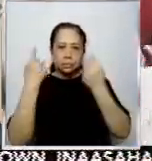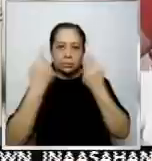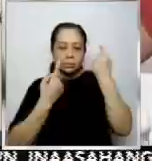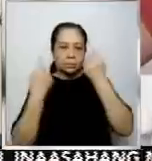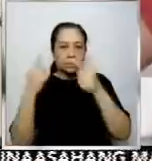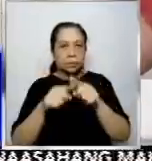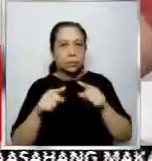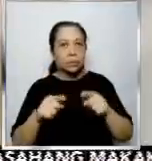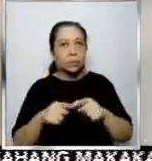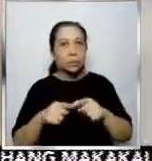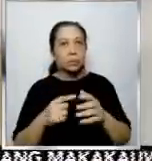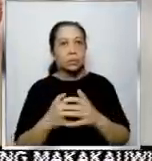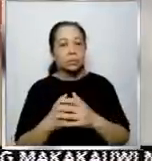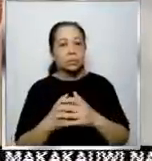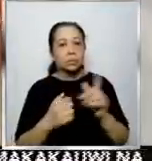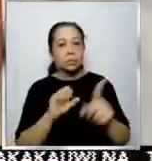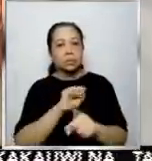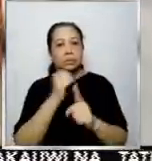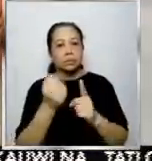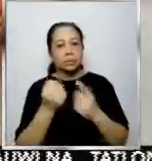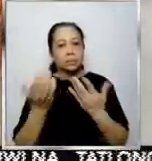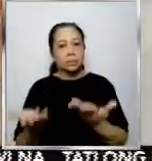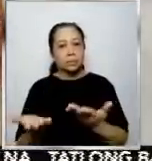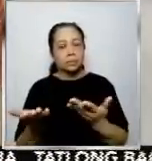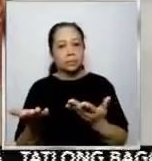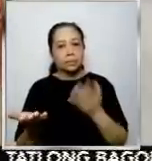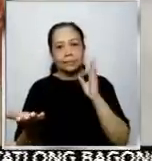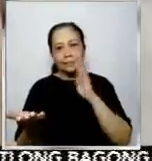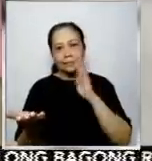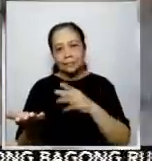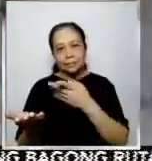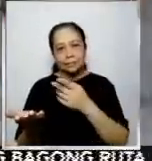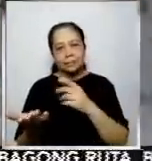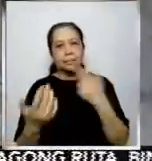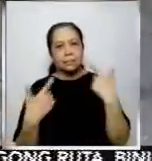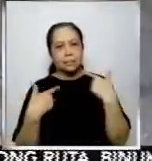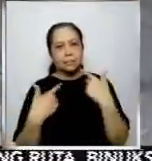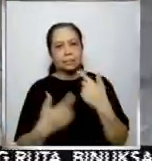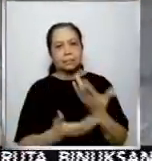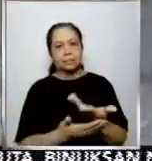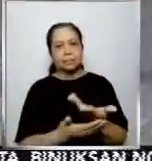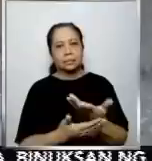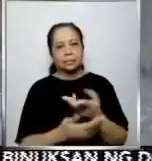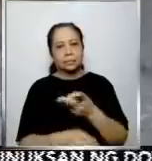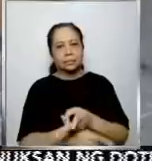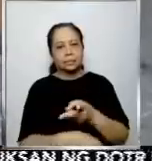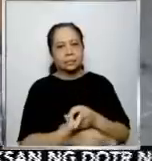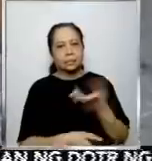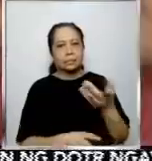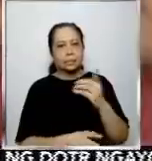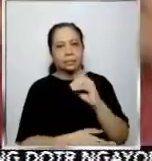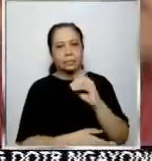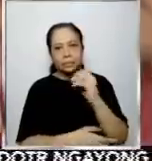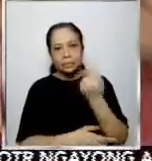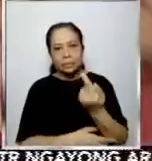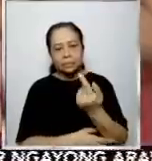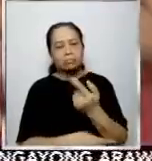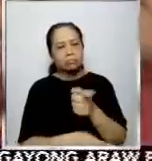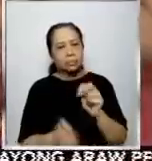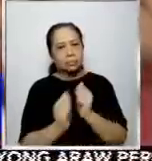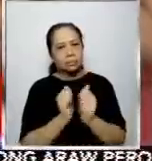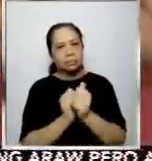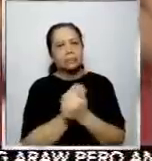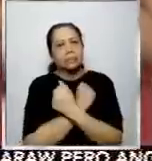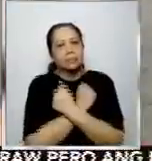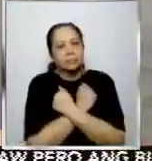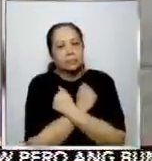ni Kuya at meron pa siyang alagang mga aso. Mapagmahal siya sa mga alaga niya. Doon lang siya kasi nakatira, parang